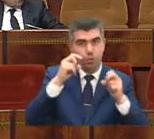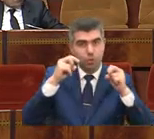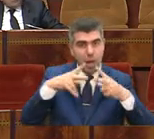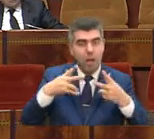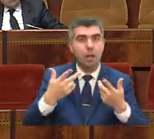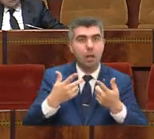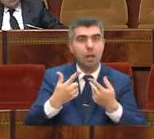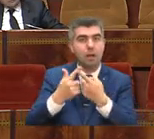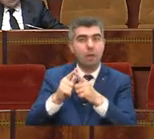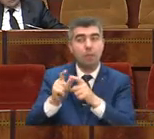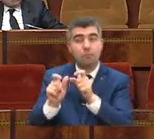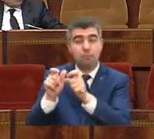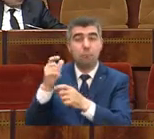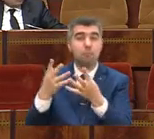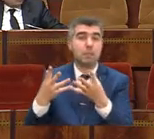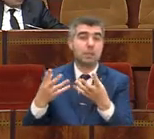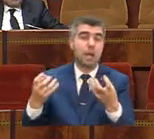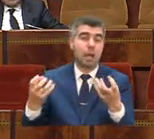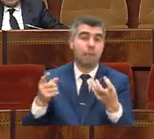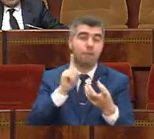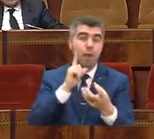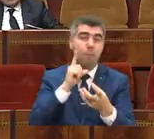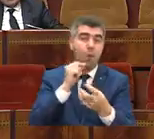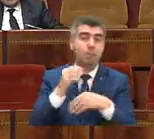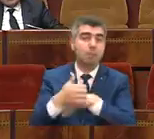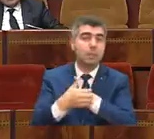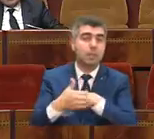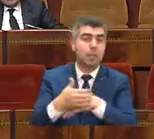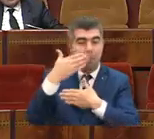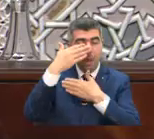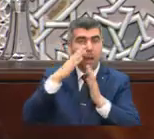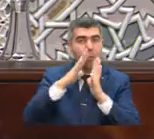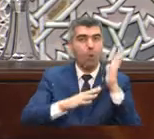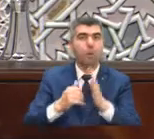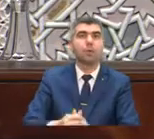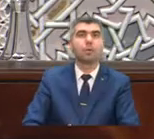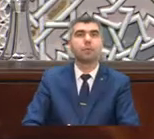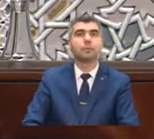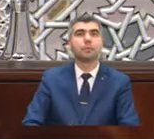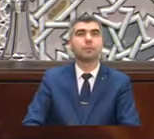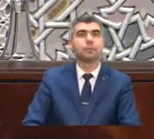فئات عريضه من المواطنات والمواطنين. هل من تعقيب إضافي آخر؟